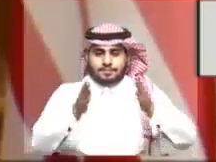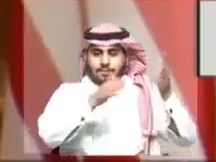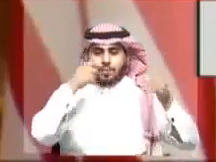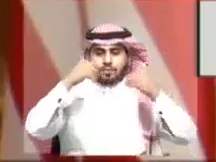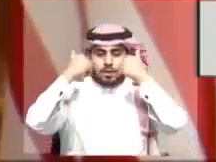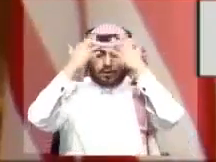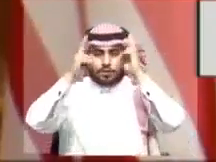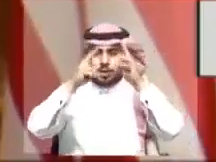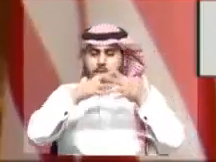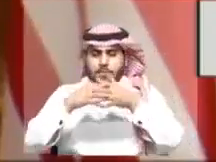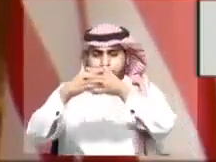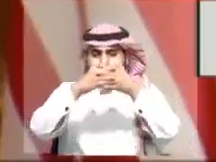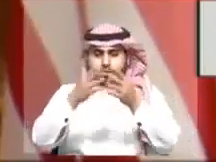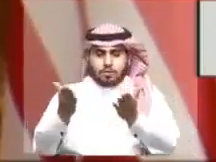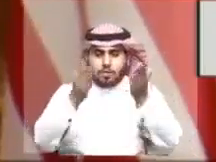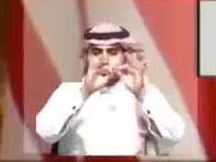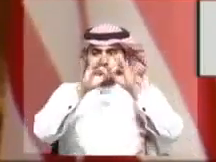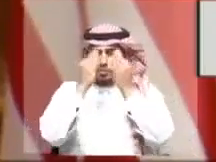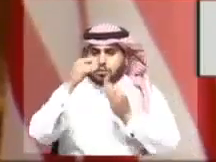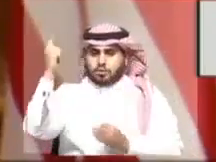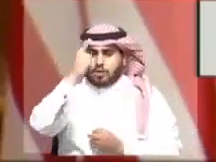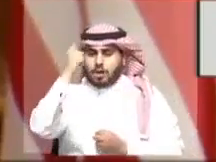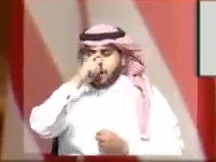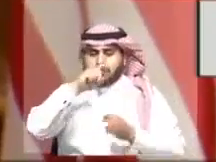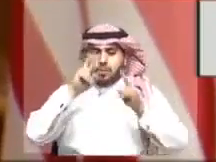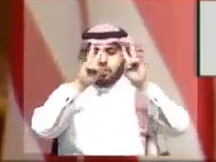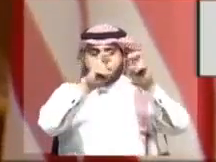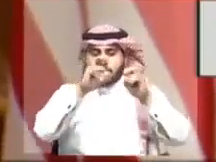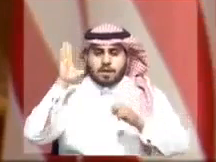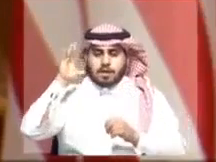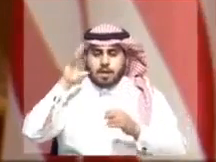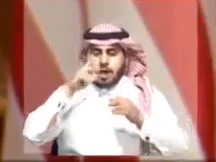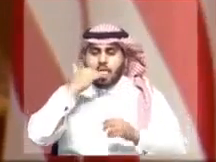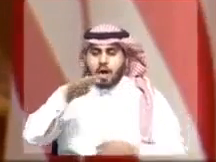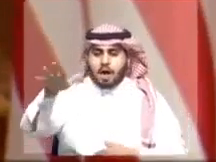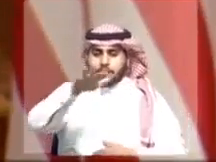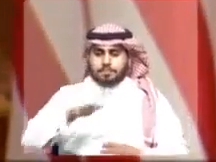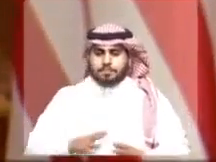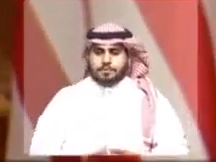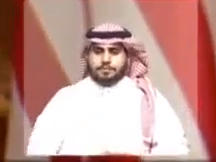وزير الخارجية الأمريكي يدعو المجتمع الدولي لمواجهة أنشطة إيران الإرهابية في المنطقة.